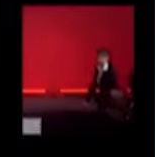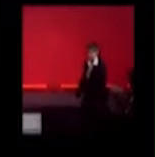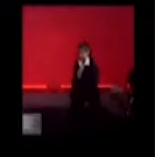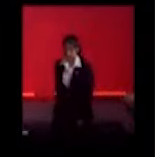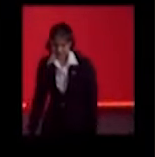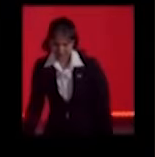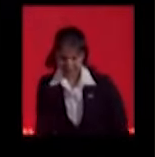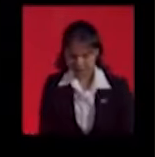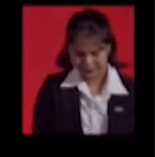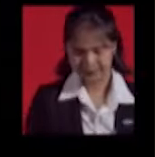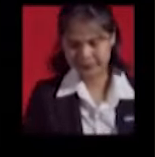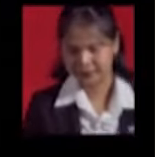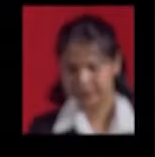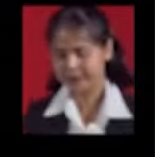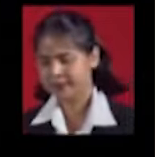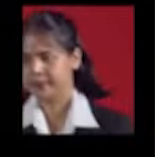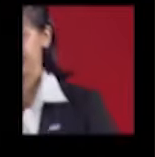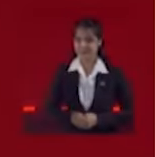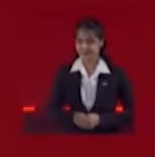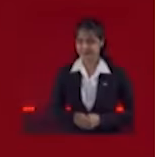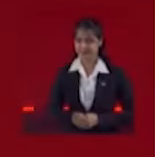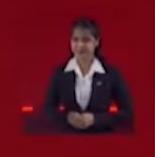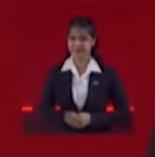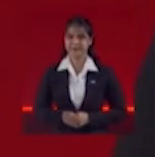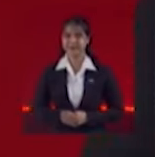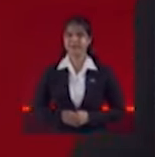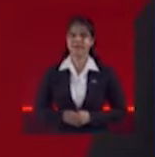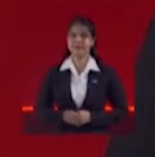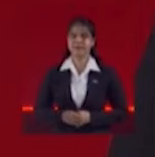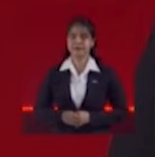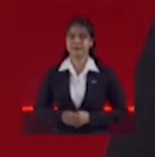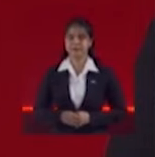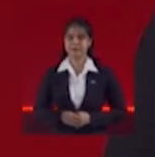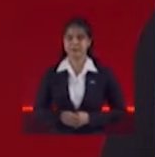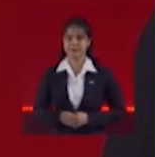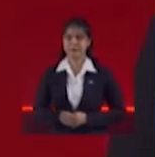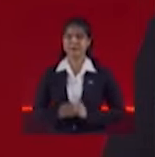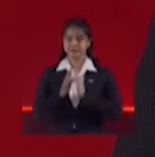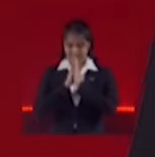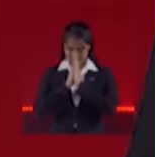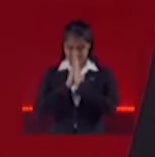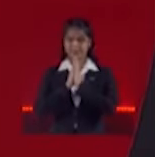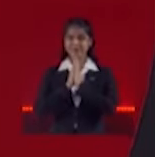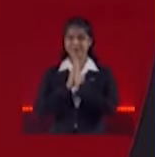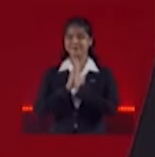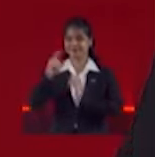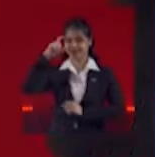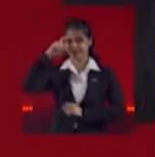Content Agency นะครับอันนี้ดีทำแบบเกาหลีก็ด ีเกาหลีเขาสนับสนุนกันจริงๆอ่ะ ใช่ สร้างหนังเข